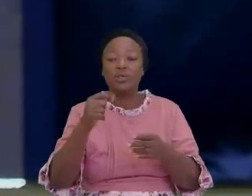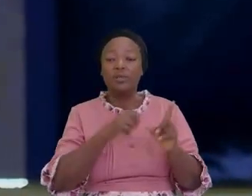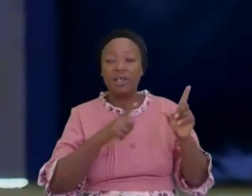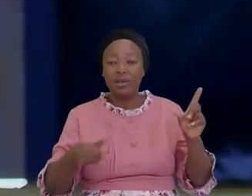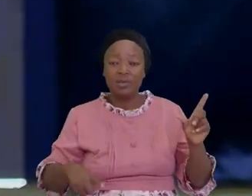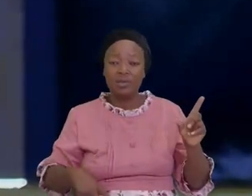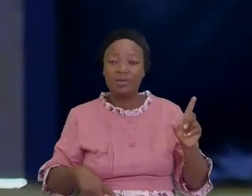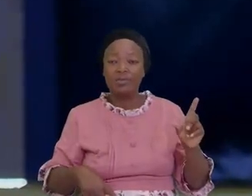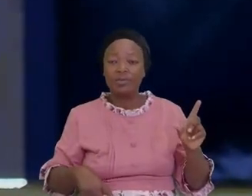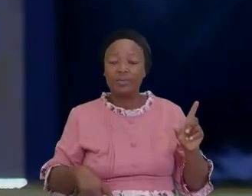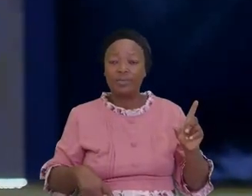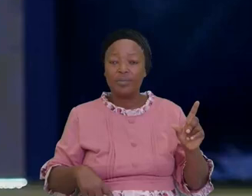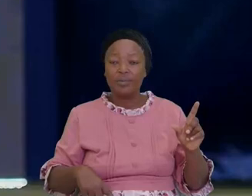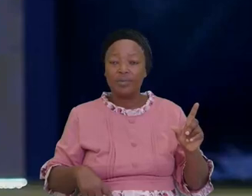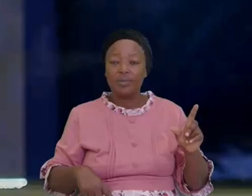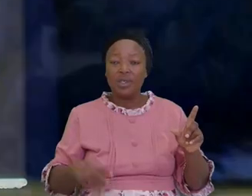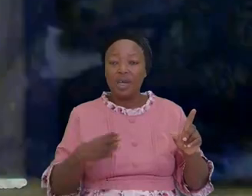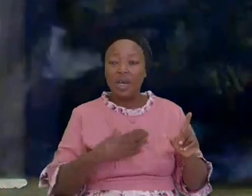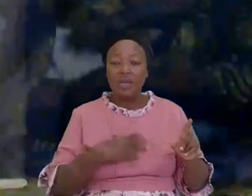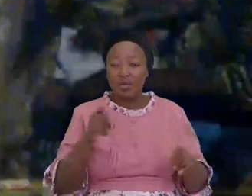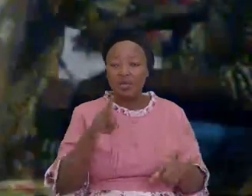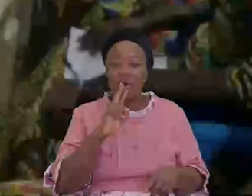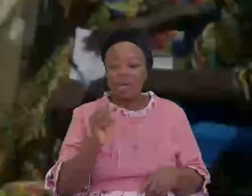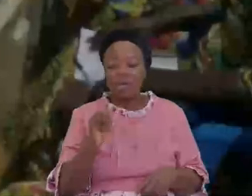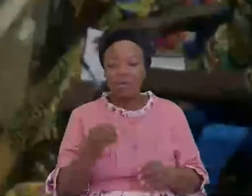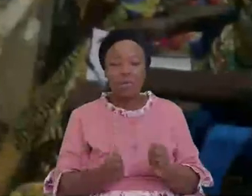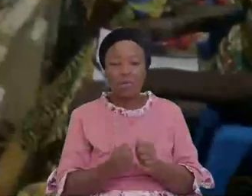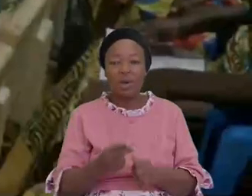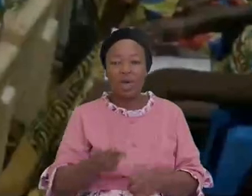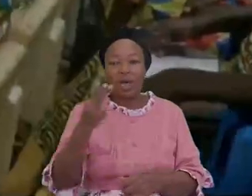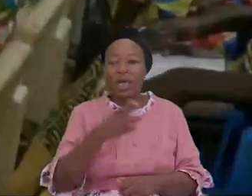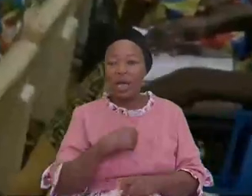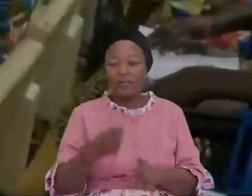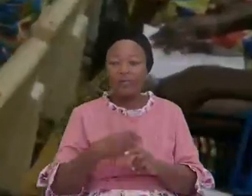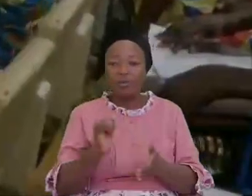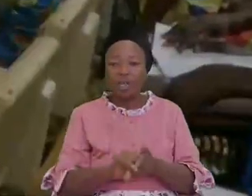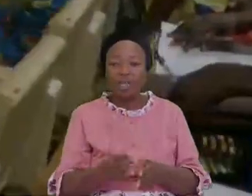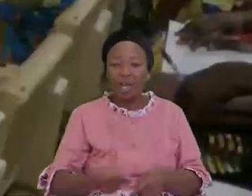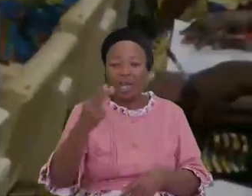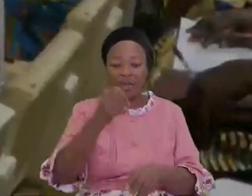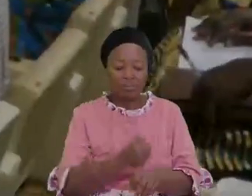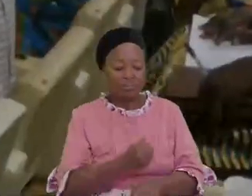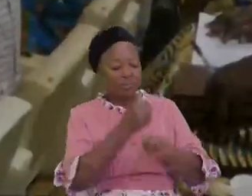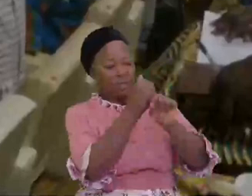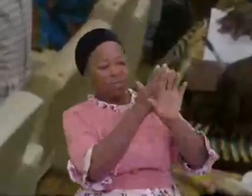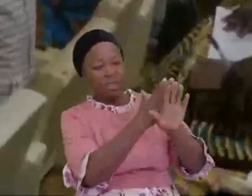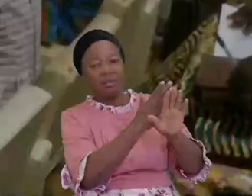Seigneur. Et tu es si haut. et de la montagne très